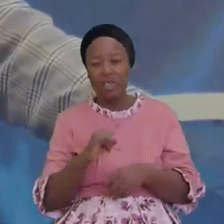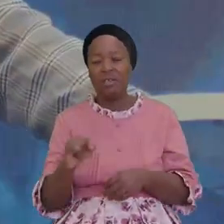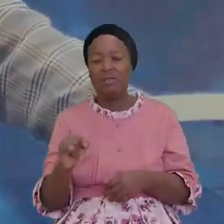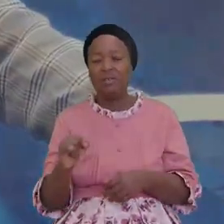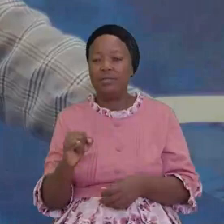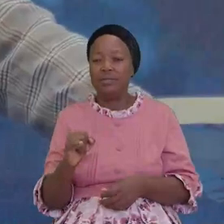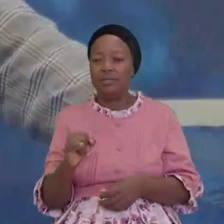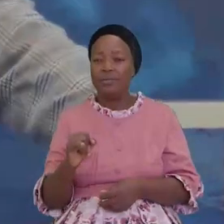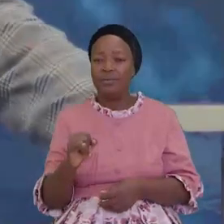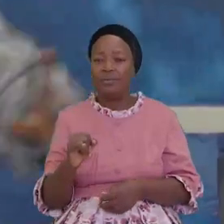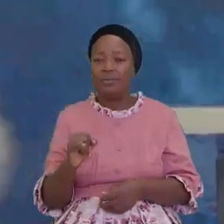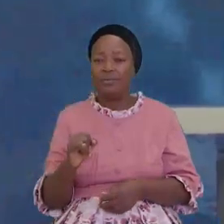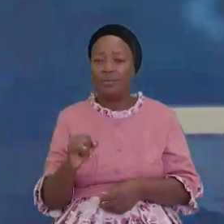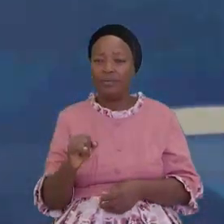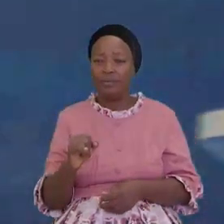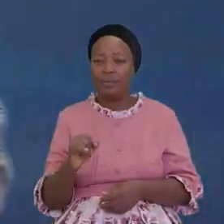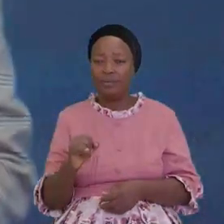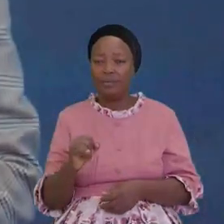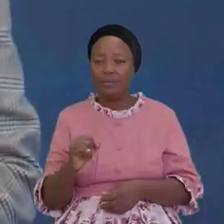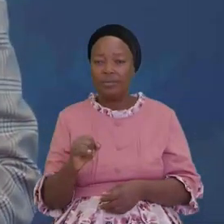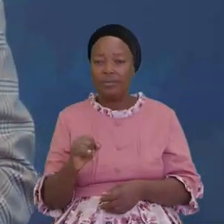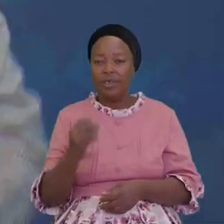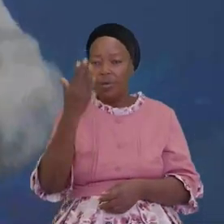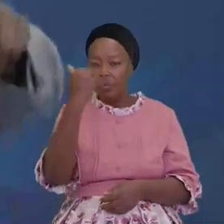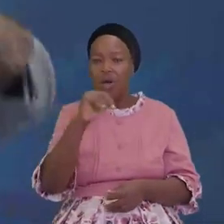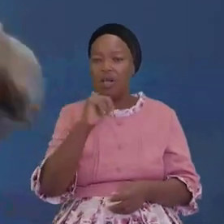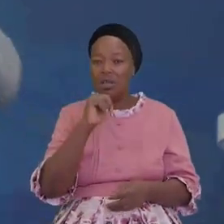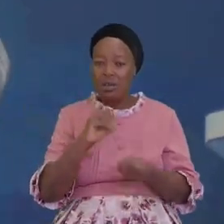cela que tu demanderas la guérison.